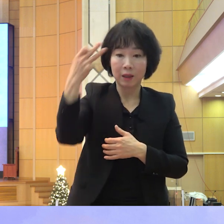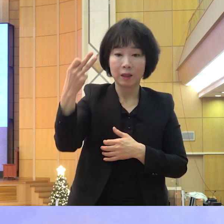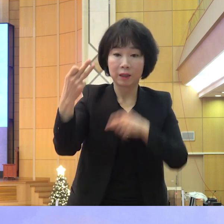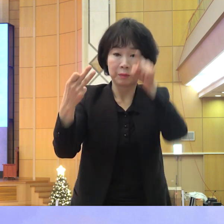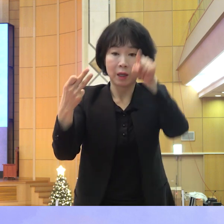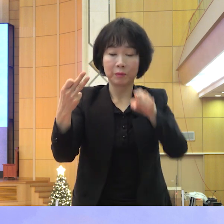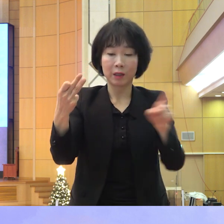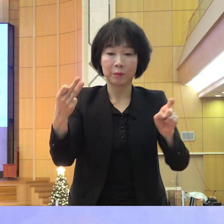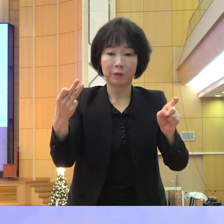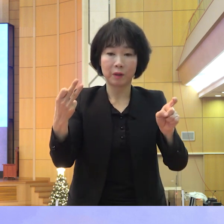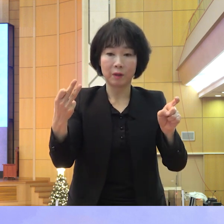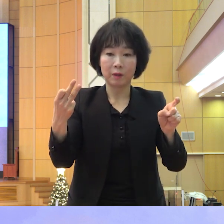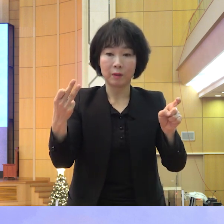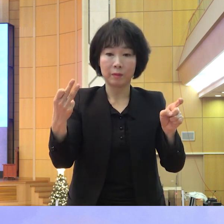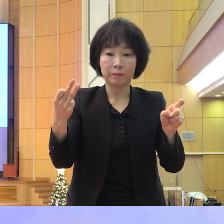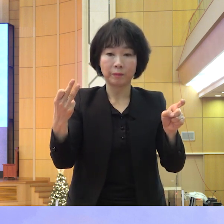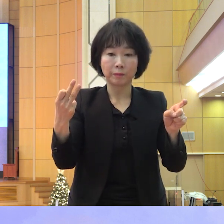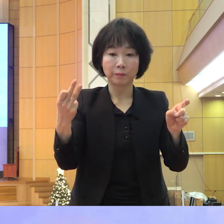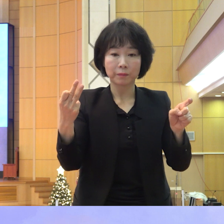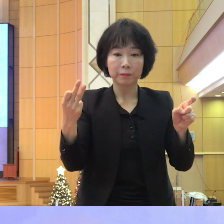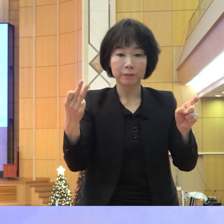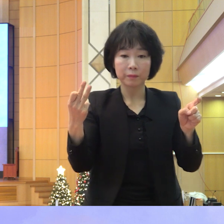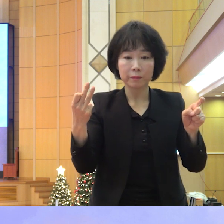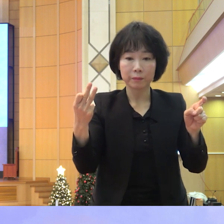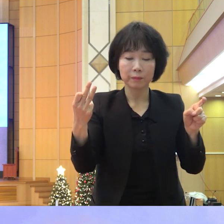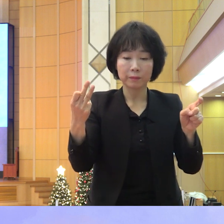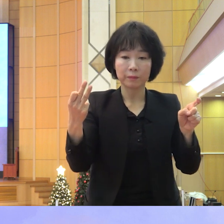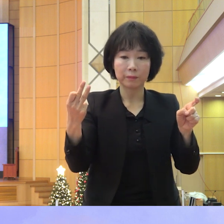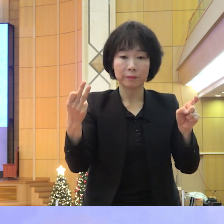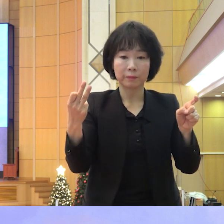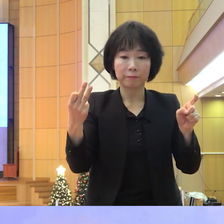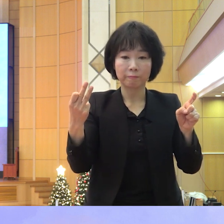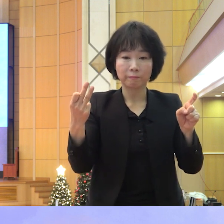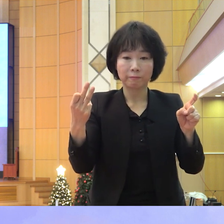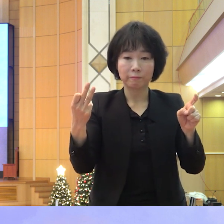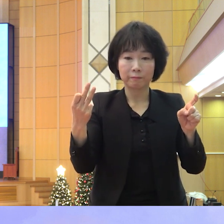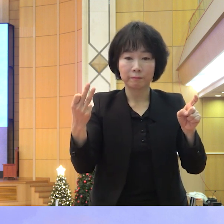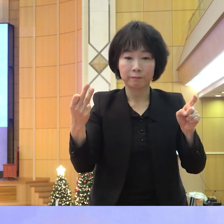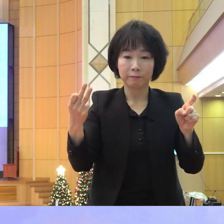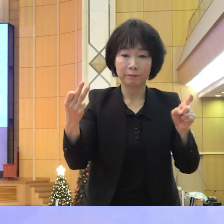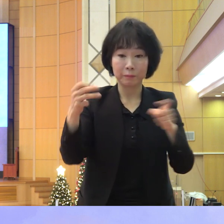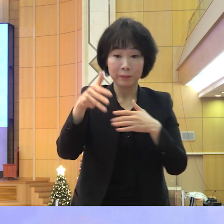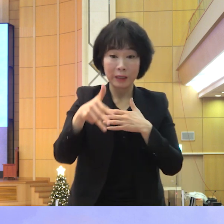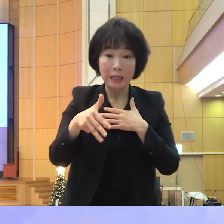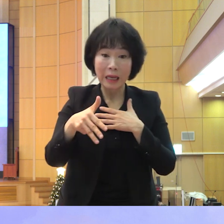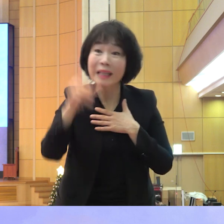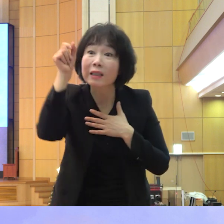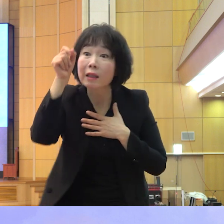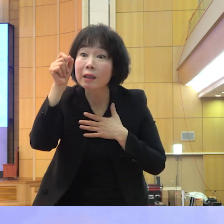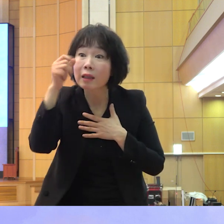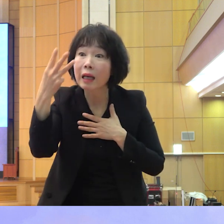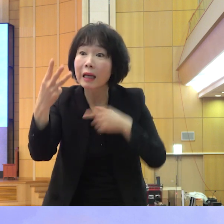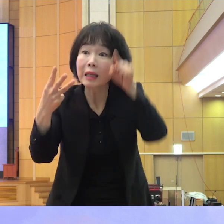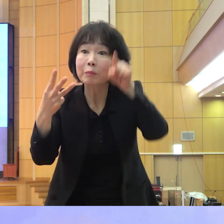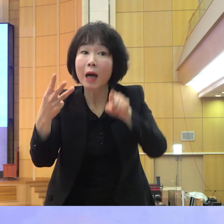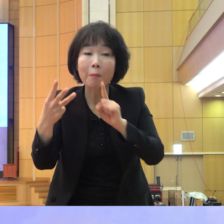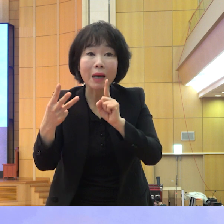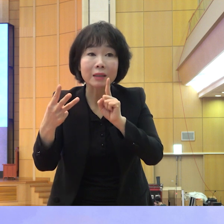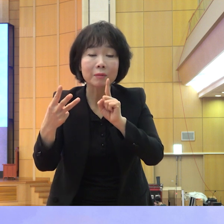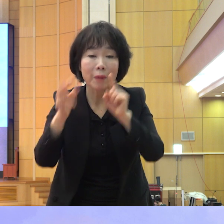13장인데 찾아 놓으시고 우선 먼저 말씀을 드리면 창세기 3장에 보면요,